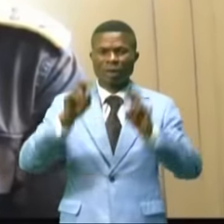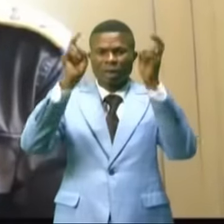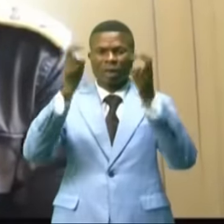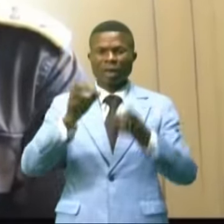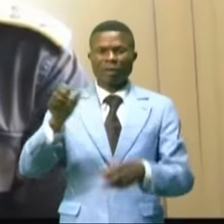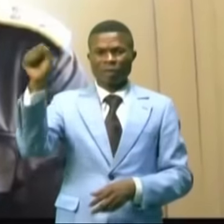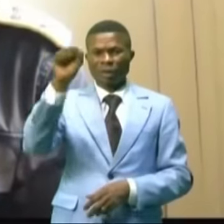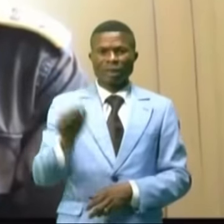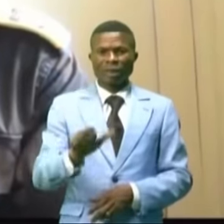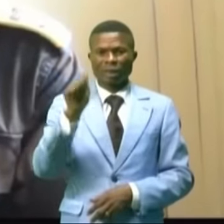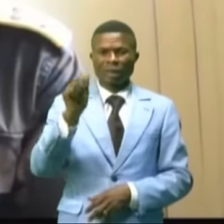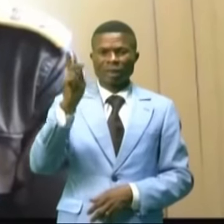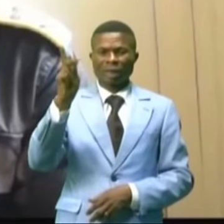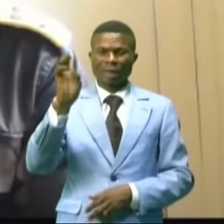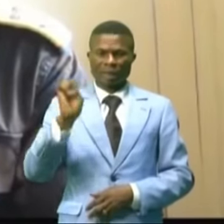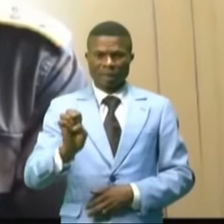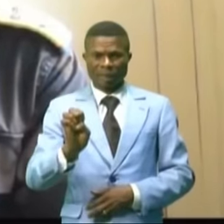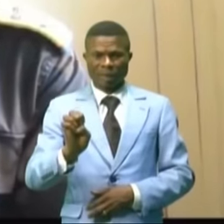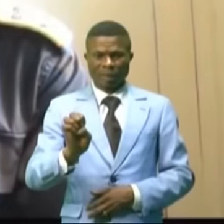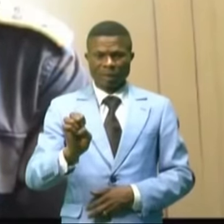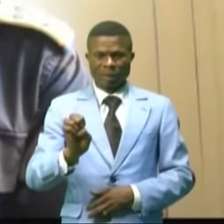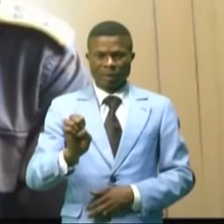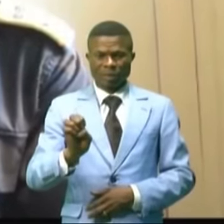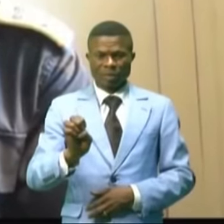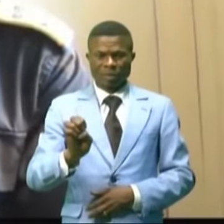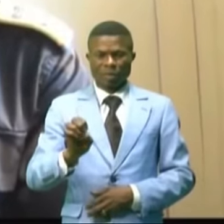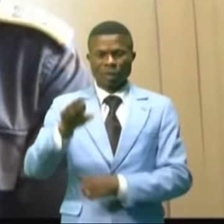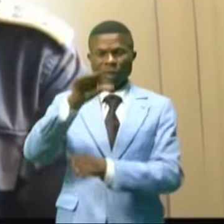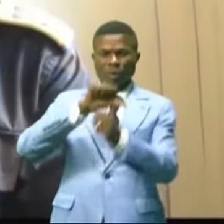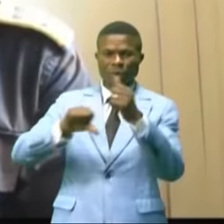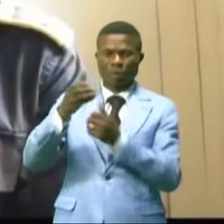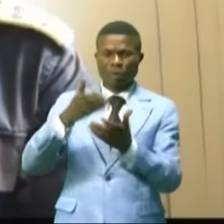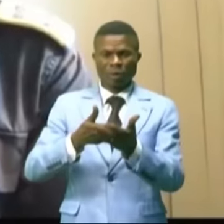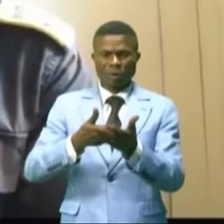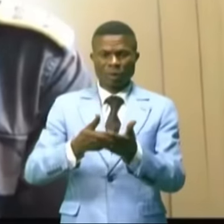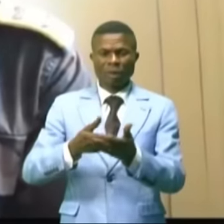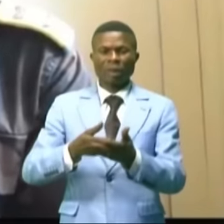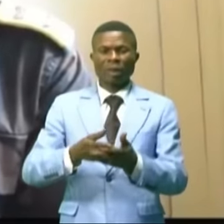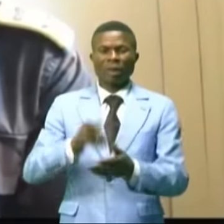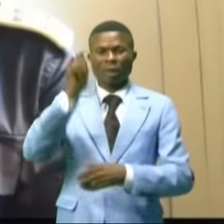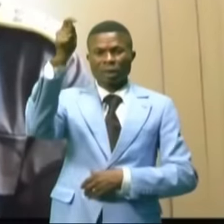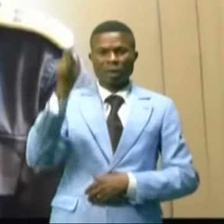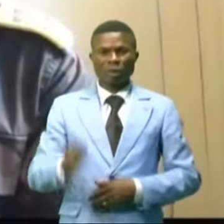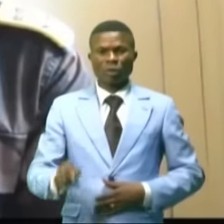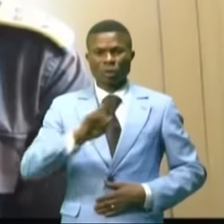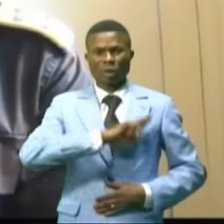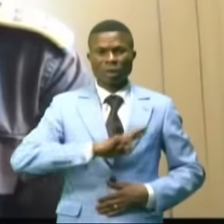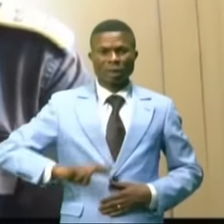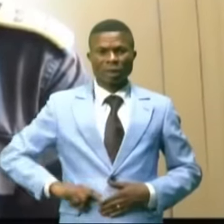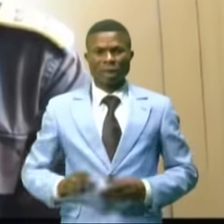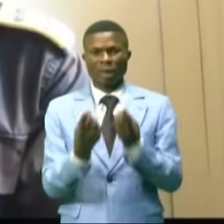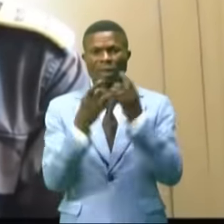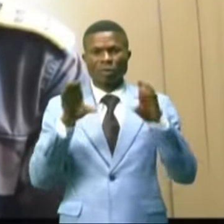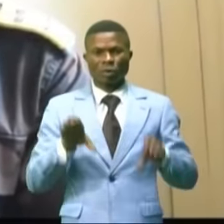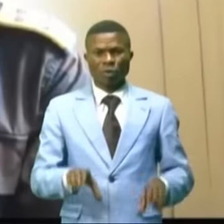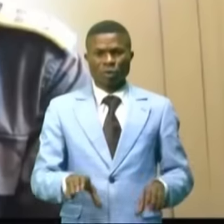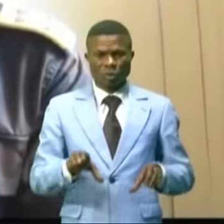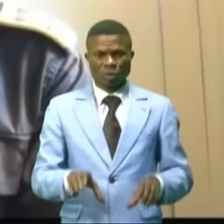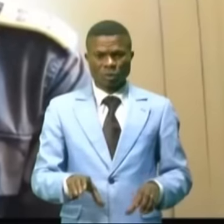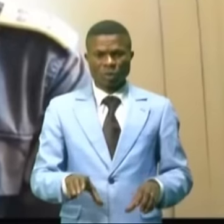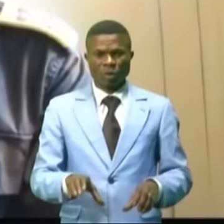Sake et ses environs. Et à cette occasion, les forces armées de la République démocratique du